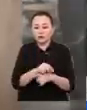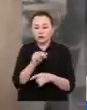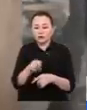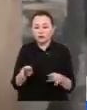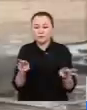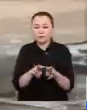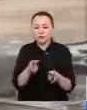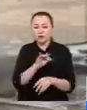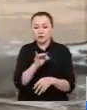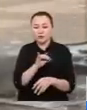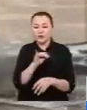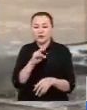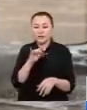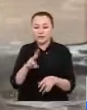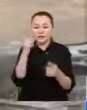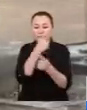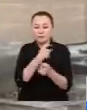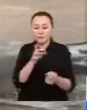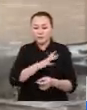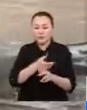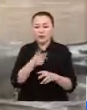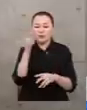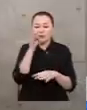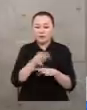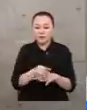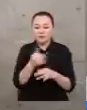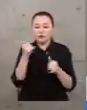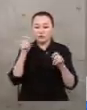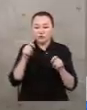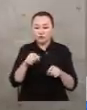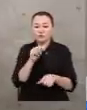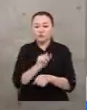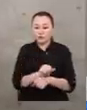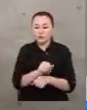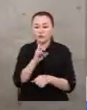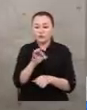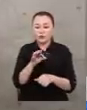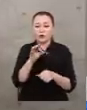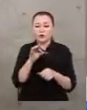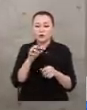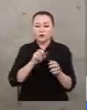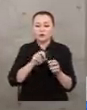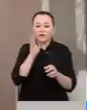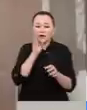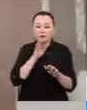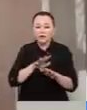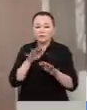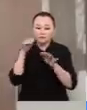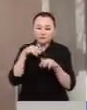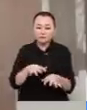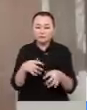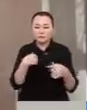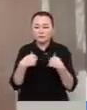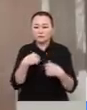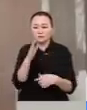жағдайлар министрі Юрий Ильин мәлімдеді. Оның айтуынша, қазір жаңбыр тоқтағанымен сай саладан қашқан су жұртты әбден әбігерге